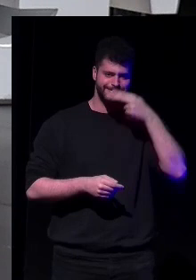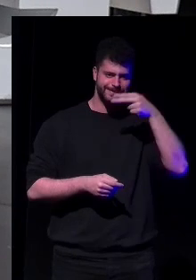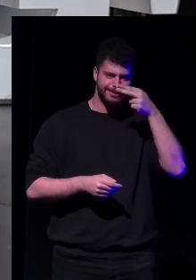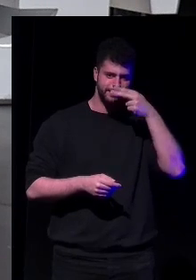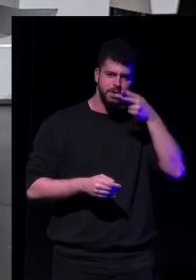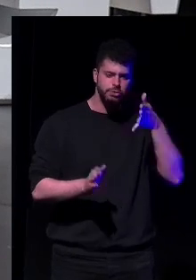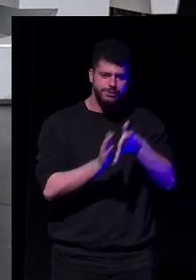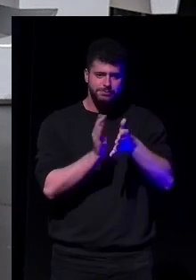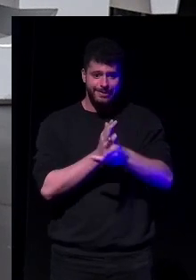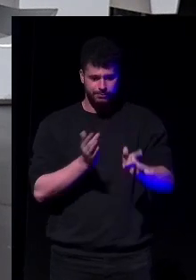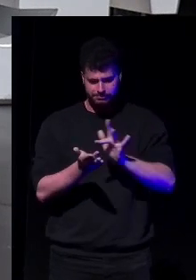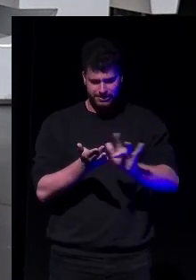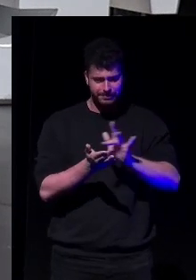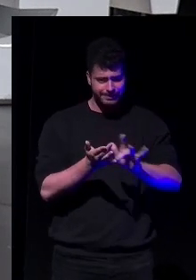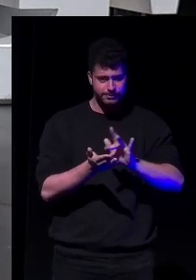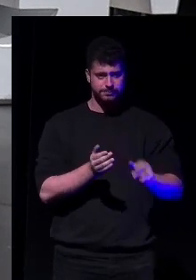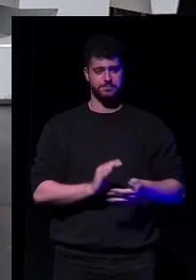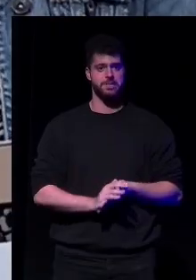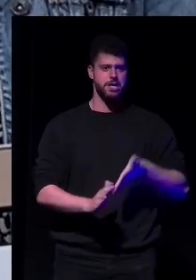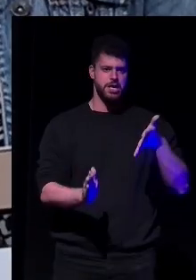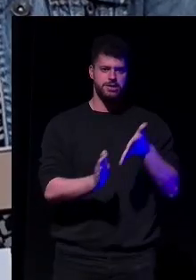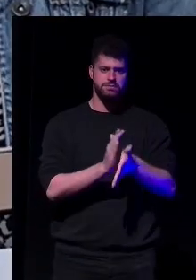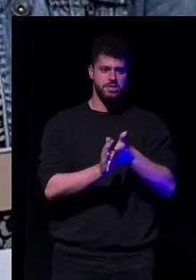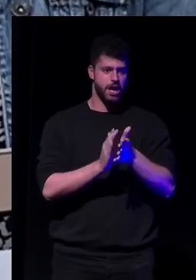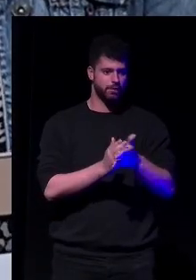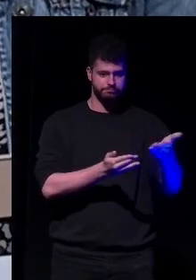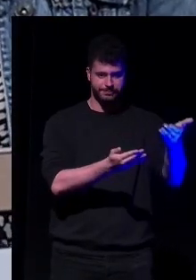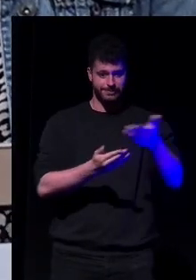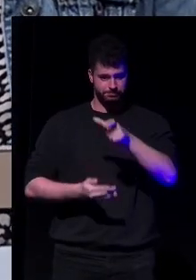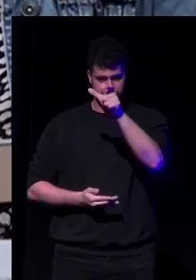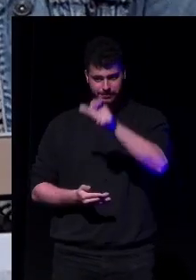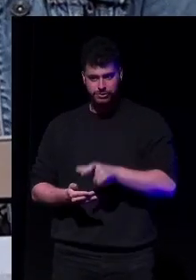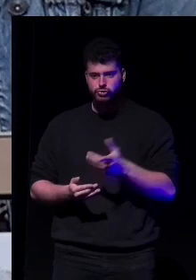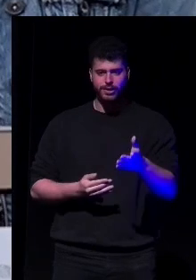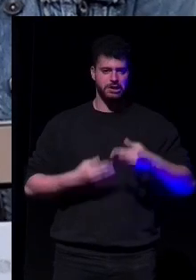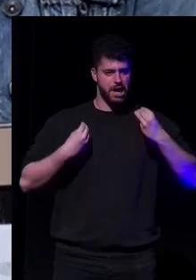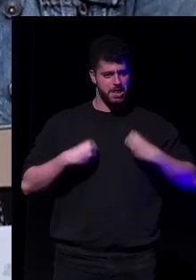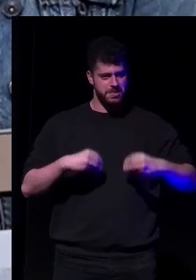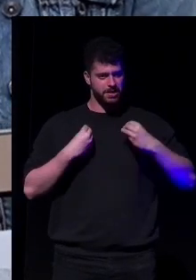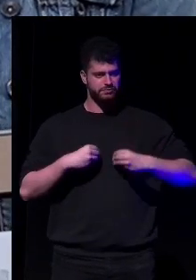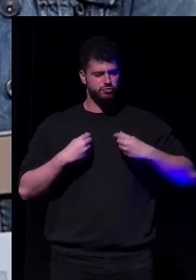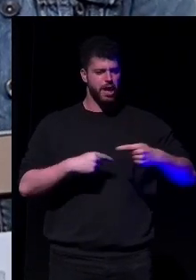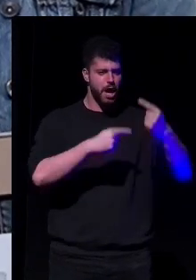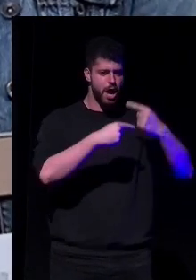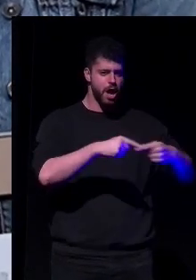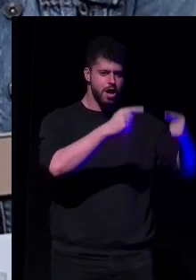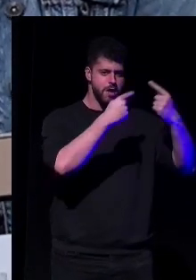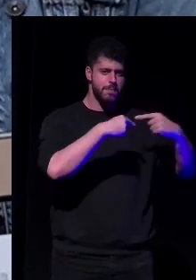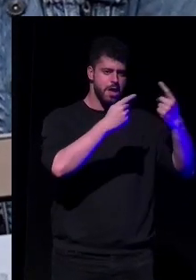no? Explicar i convidar la gent a gaudir del viatge en tant